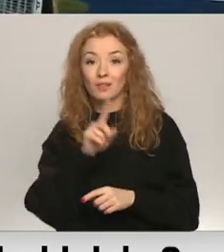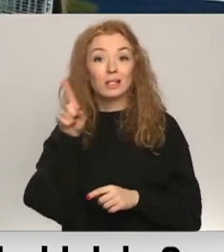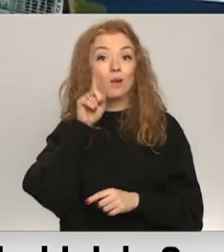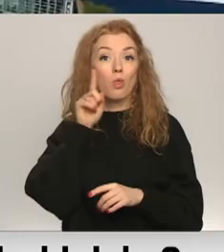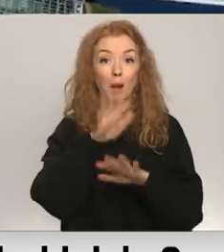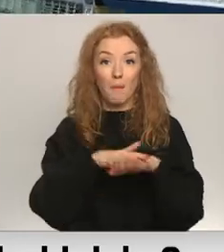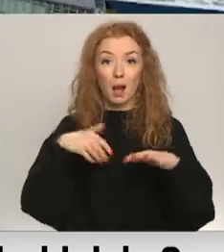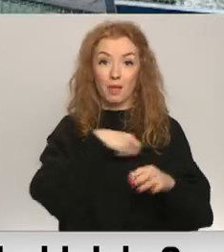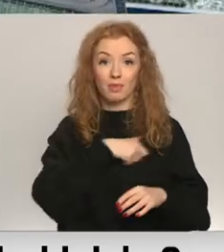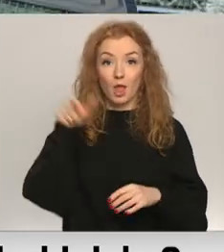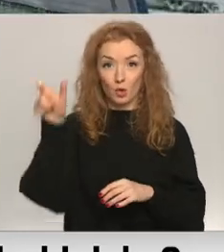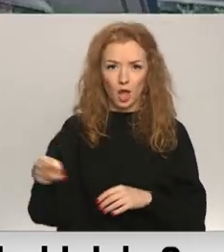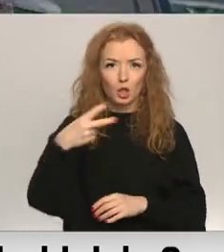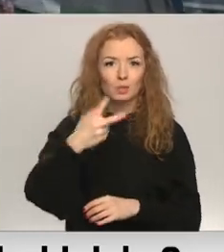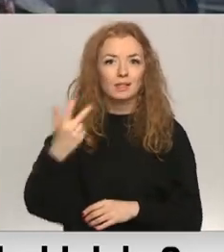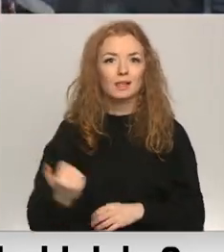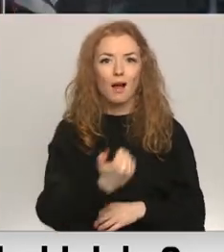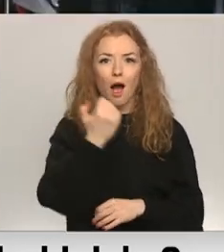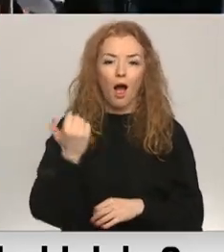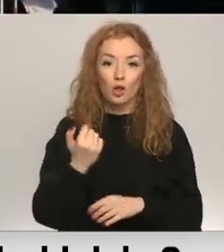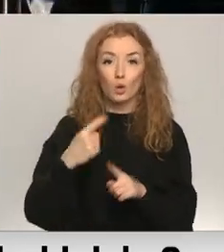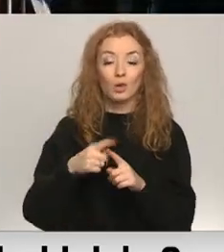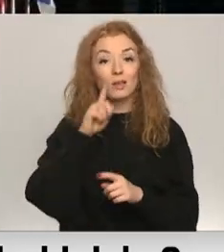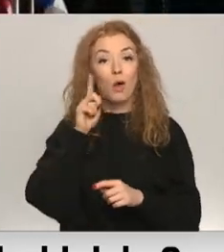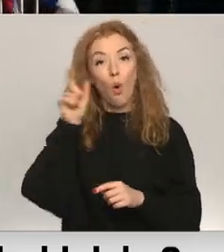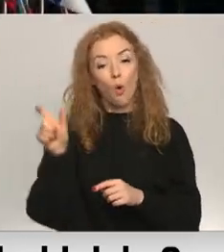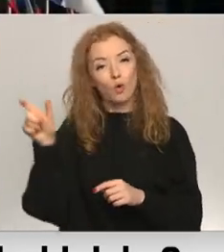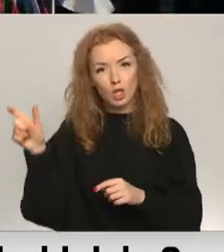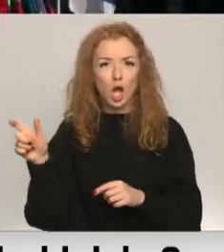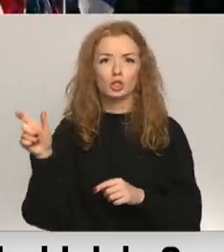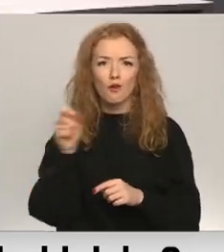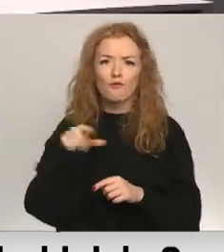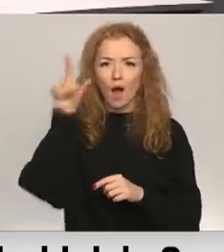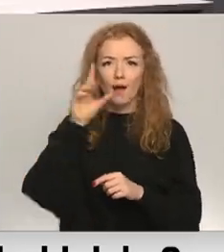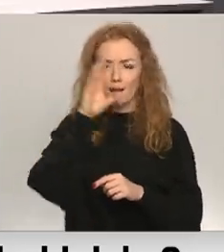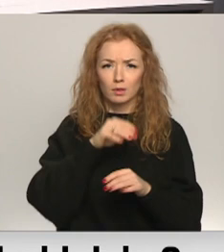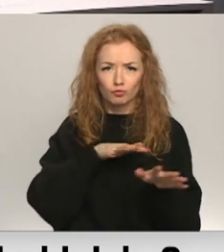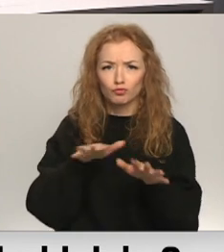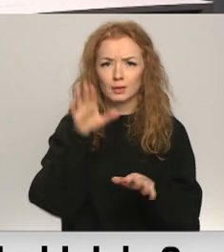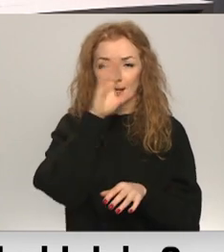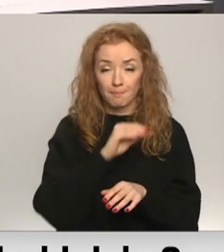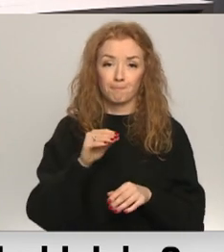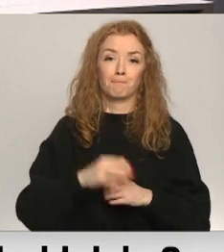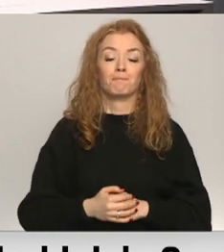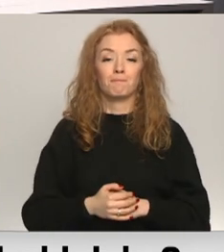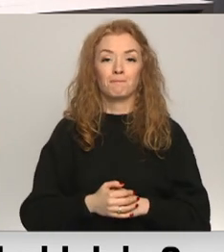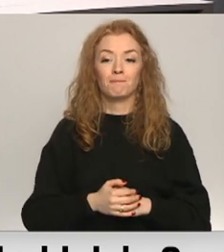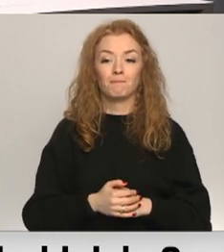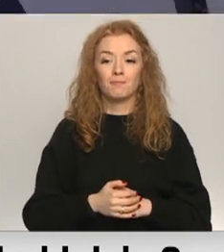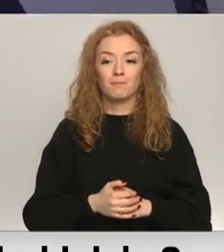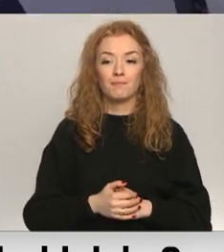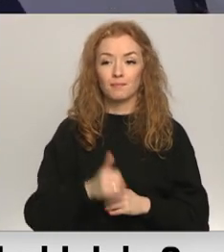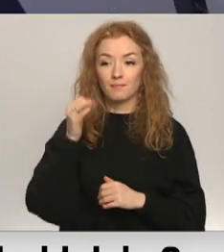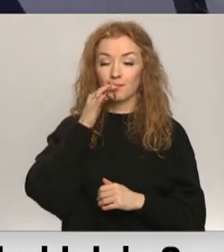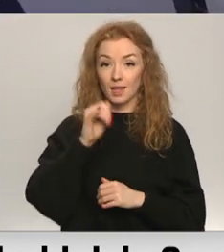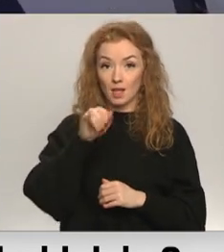deputātei ir tikai 23 gadi. Jaunie redz mazāk šķēršļu, pārliecināti eksperti. If you're interested in European politics, but you have to start.